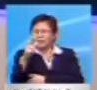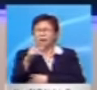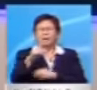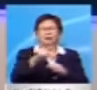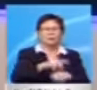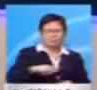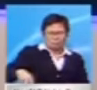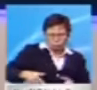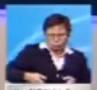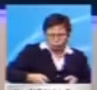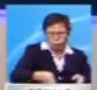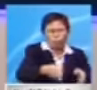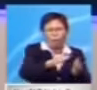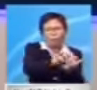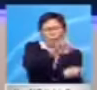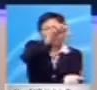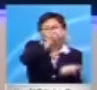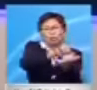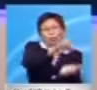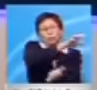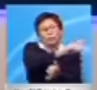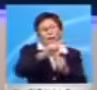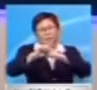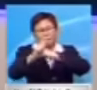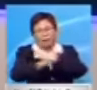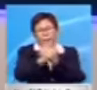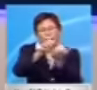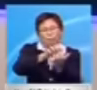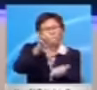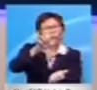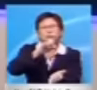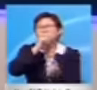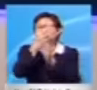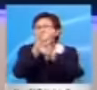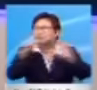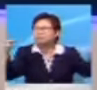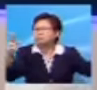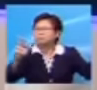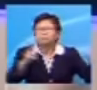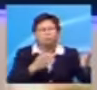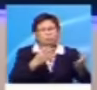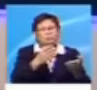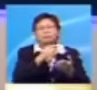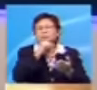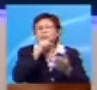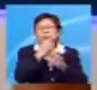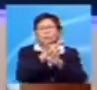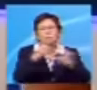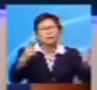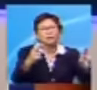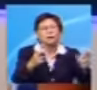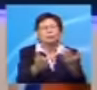di laluan persjara puchong Permai dan Taman puchong Prima tidak menyediakan kemudahan untuk